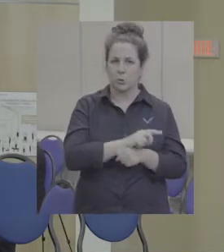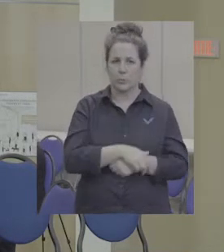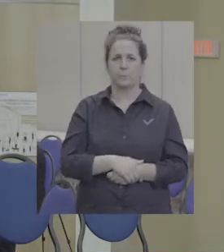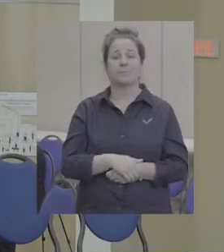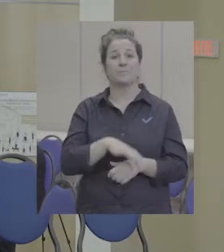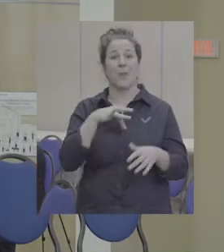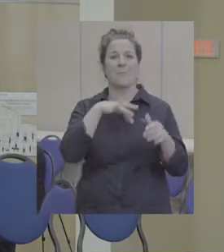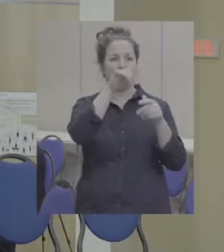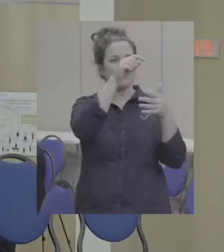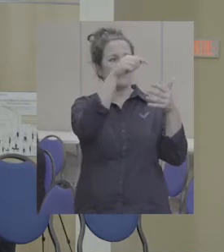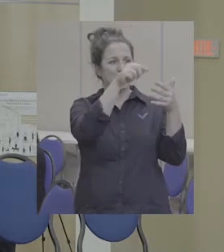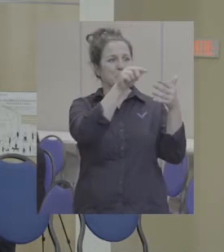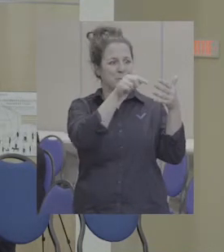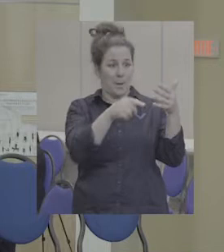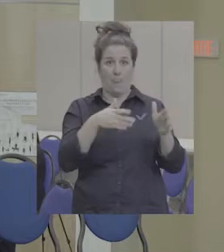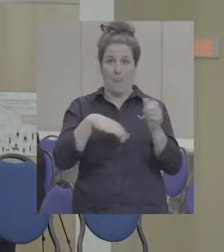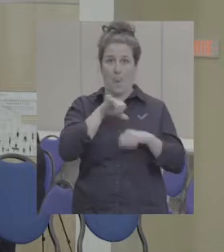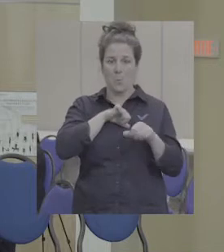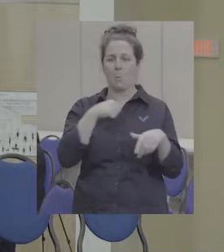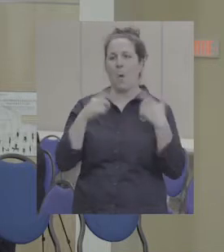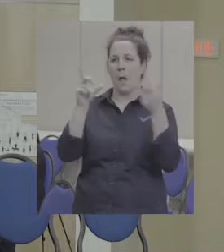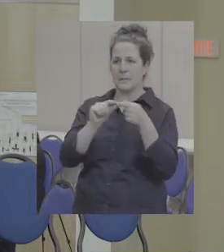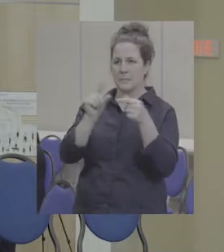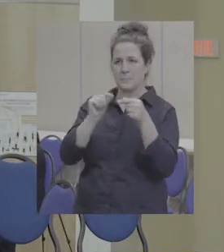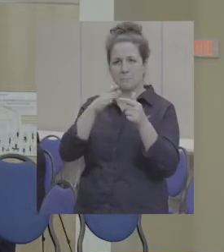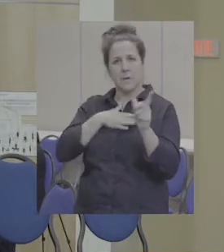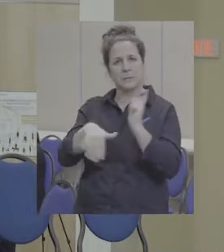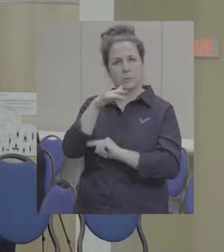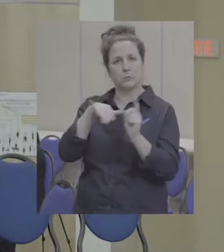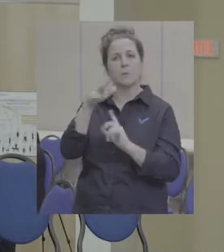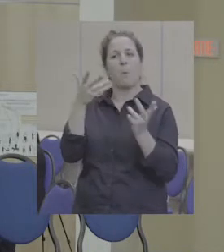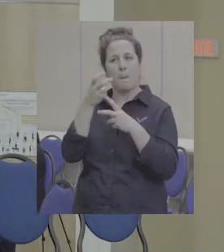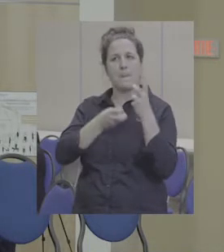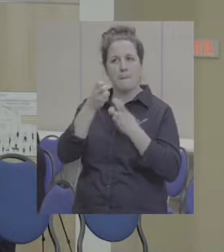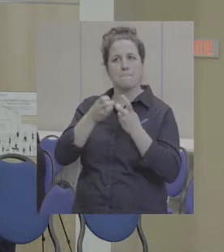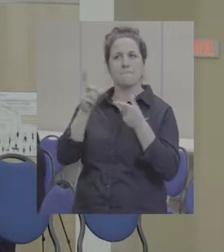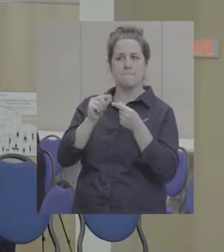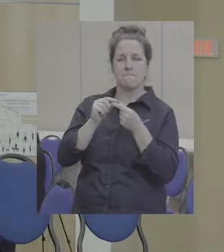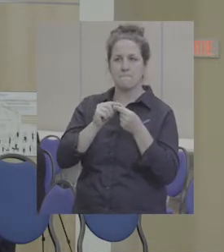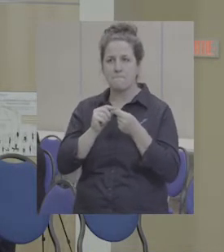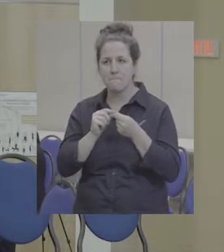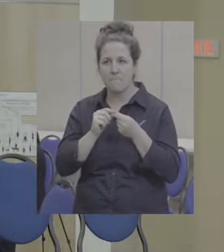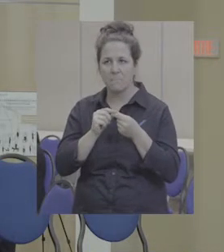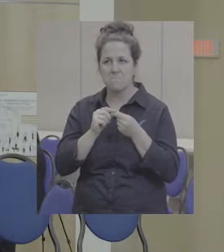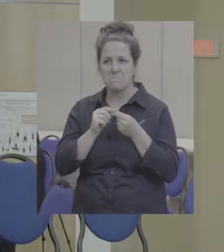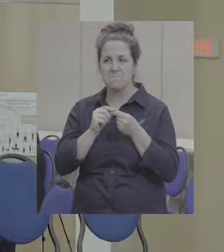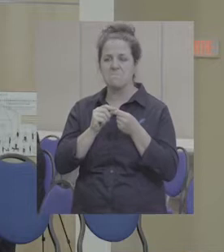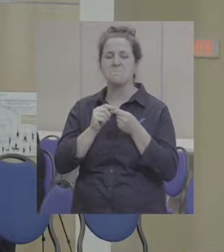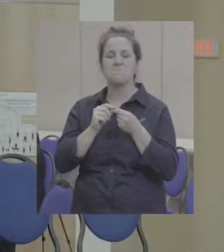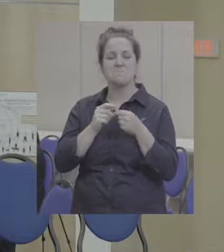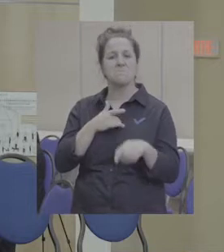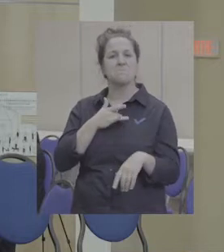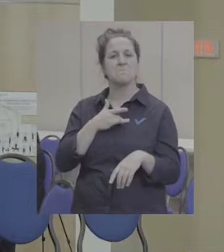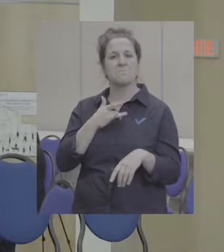Et quand le point arrive, j'explique. Mais mon problème. Mais là, je m'aperçois que